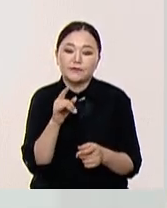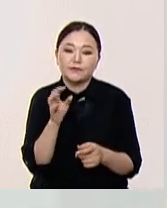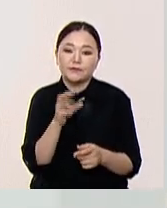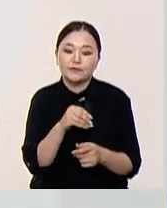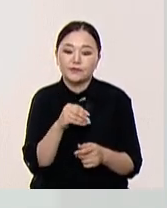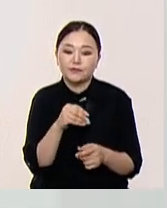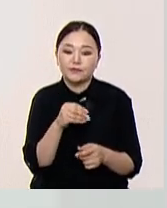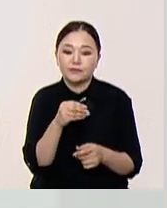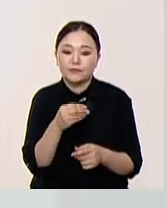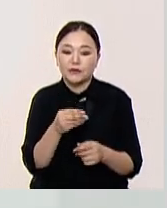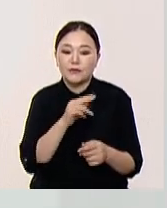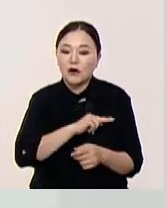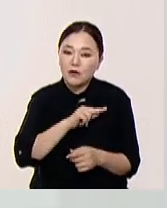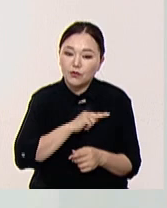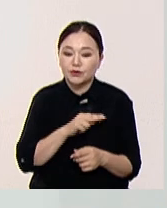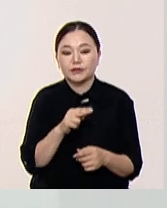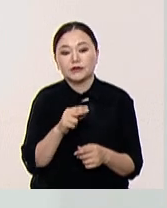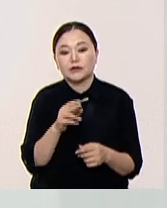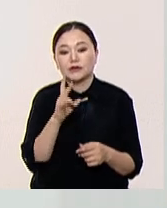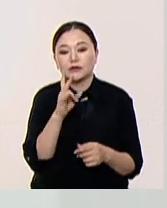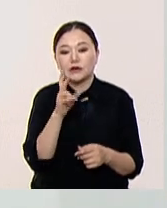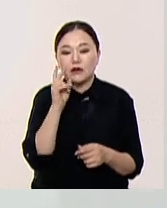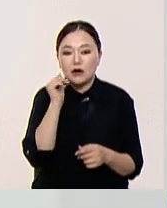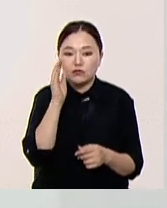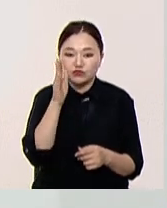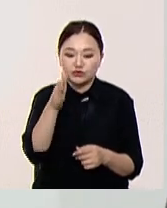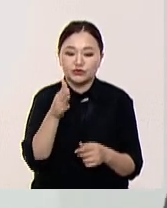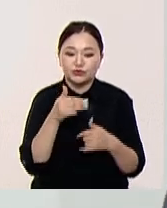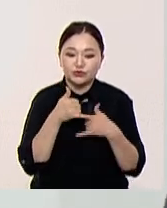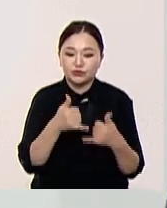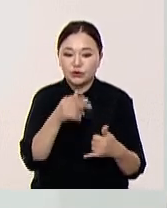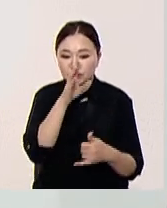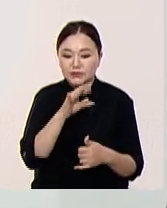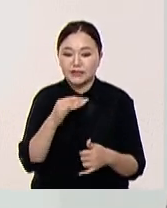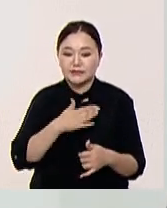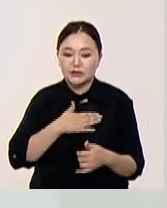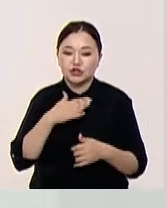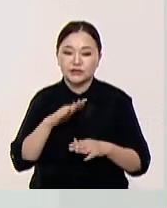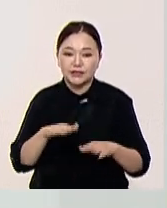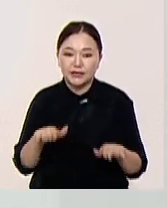не поработать на будущее нашего государства и за наших детей?